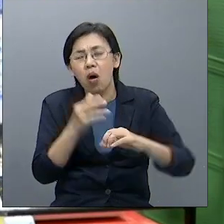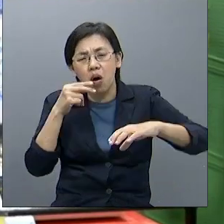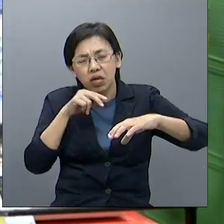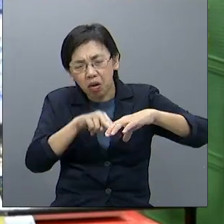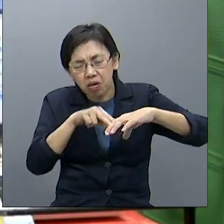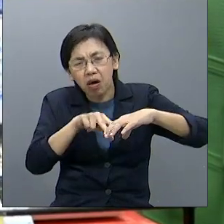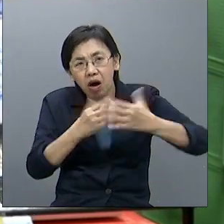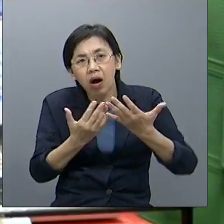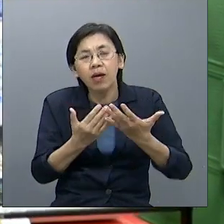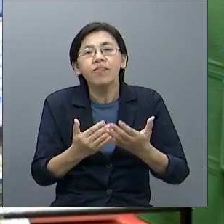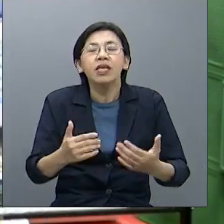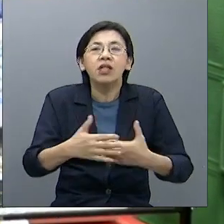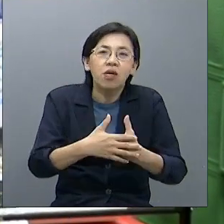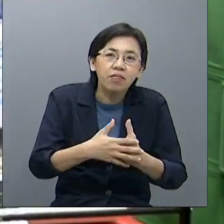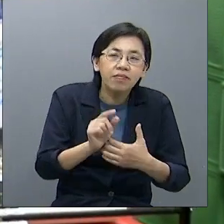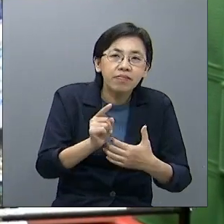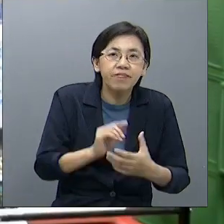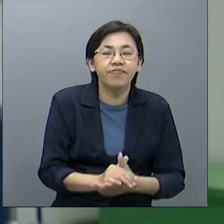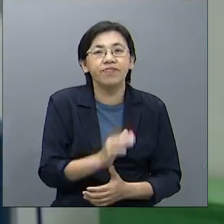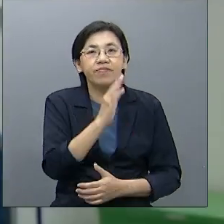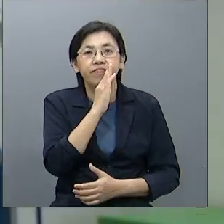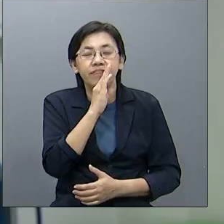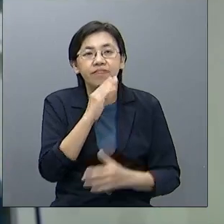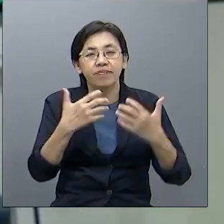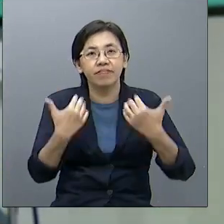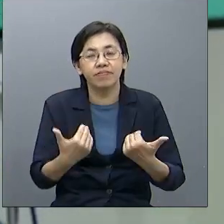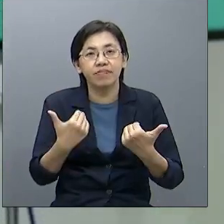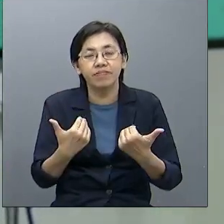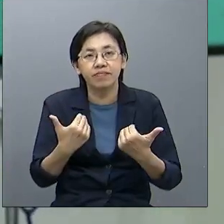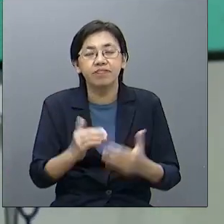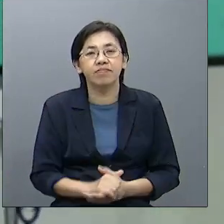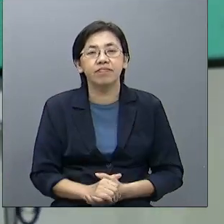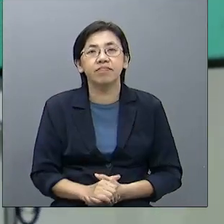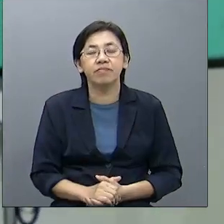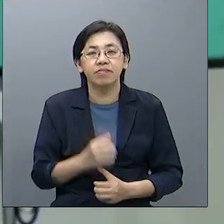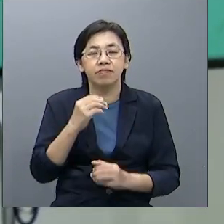บอุ่นให้แก่เด็กเนาะแต่ว่าเฮาจะบ่มีแต่ว่าช่วงที่ไอโตโนเนาะเพิ่นได้เฮ็ดโครง